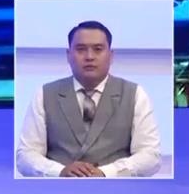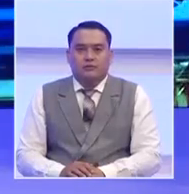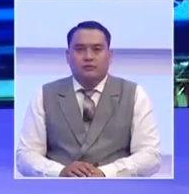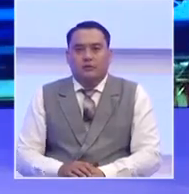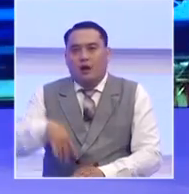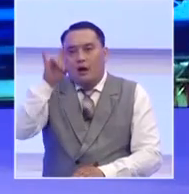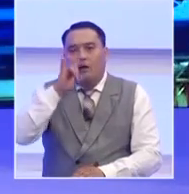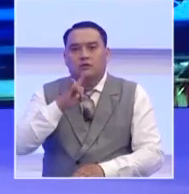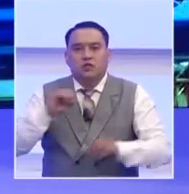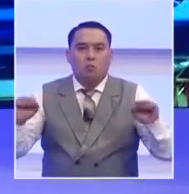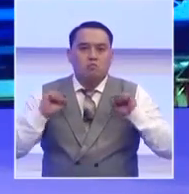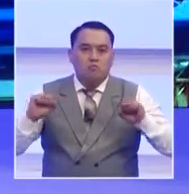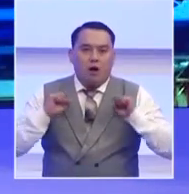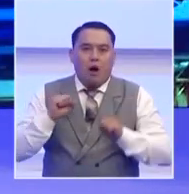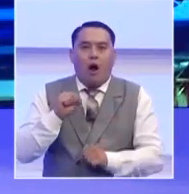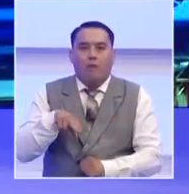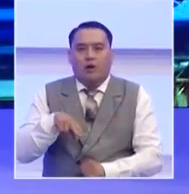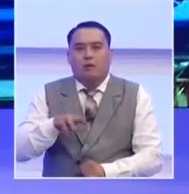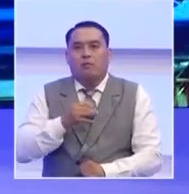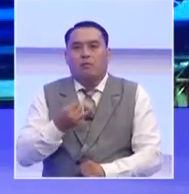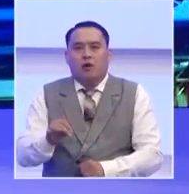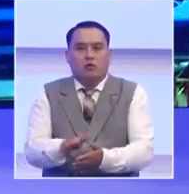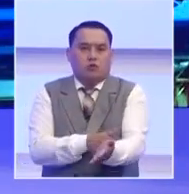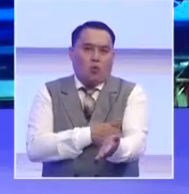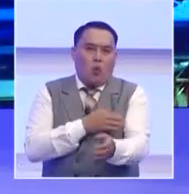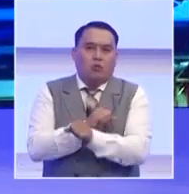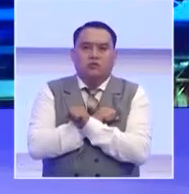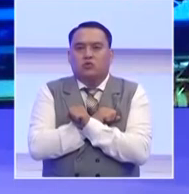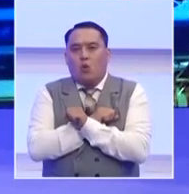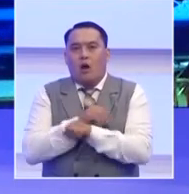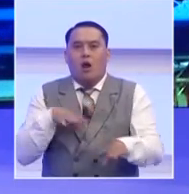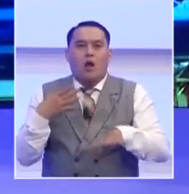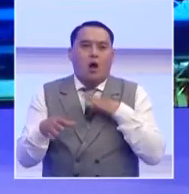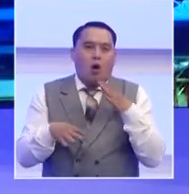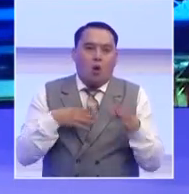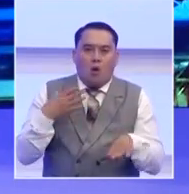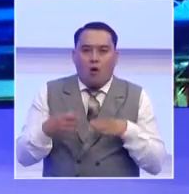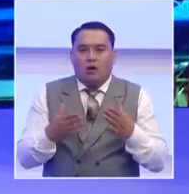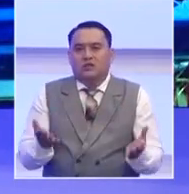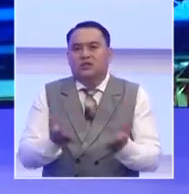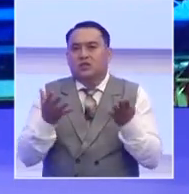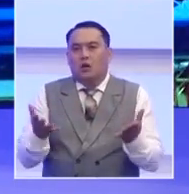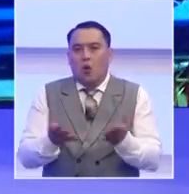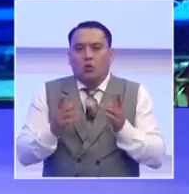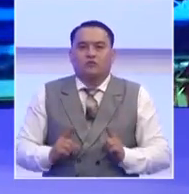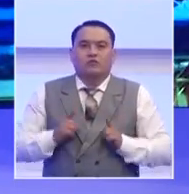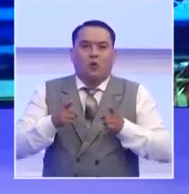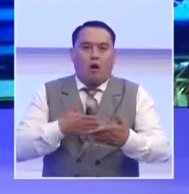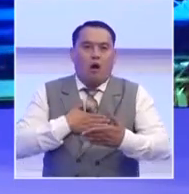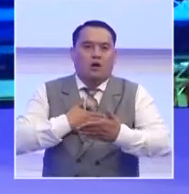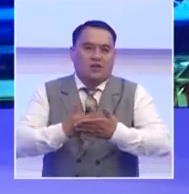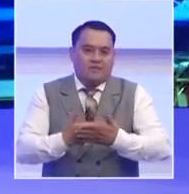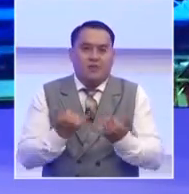Для казахстанских спортсменов апрель и май запомнились длительным отдыхом с легкой тренировочной нагрузкой. Теперь занятия вступили в активную